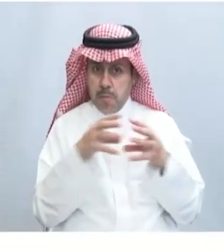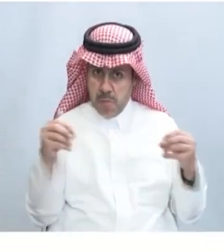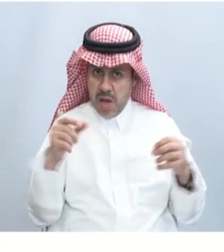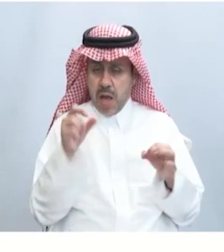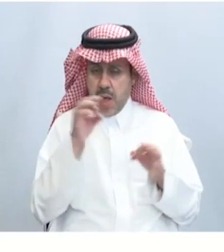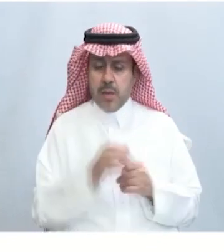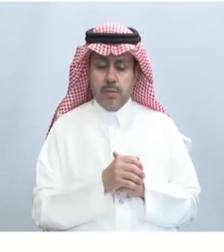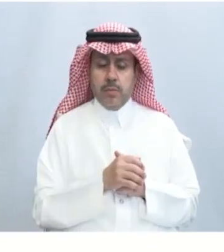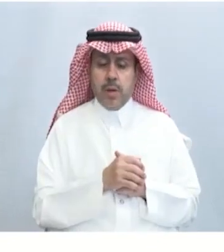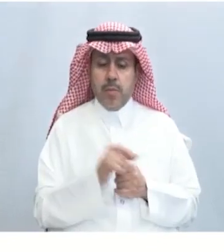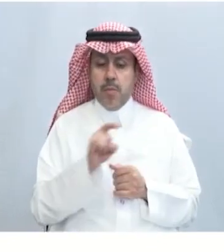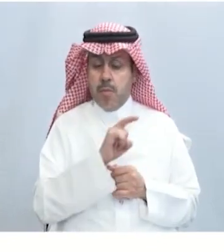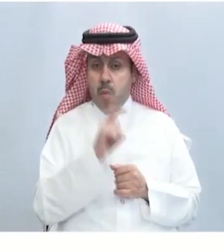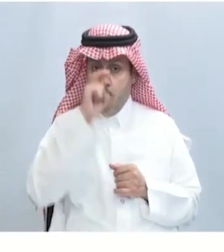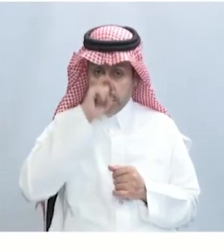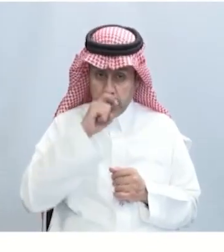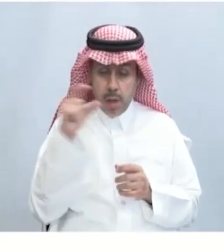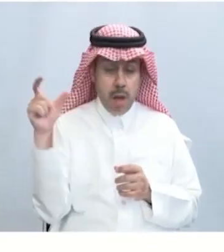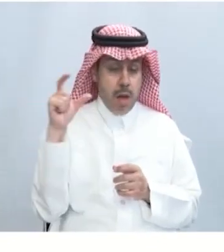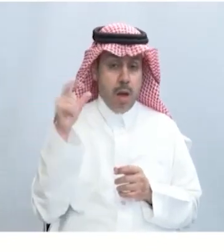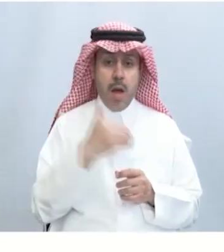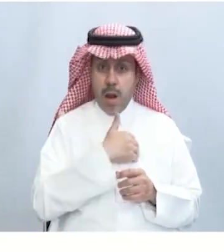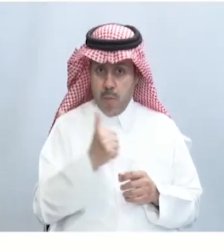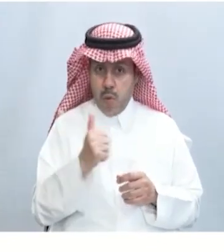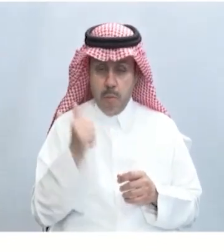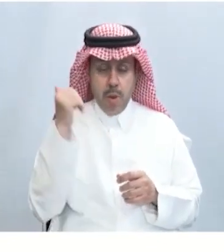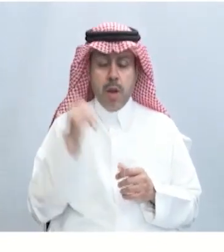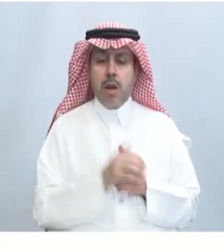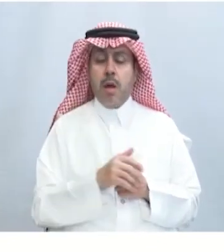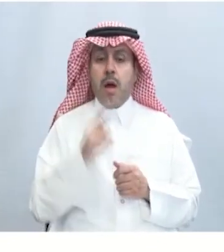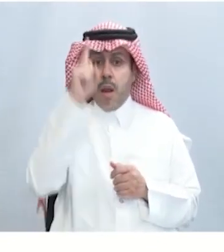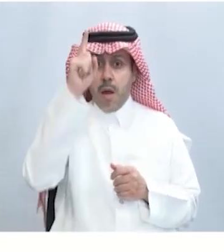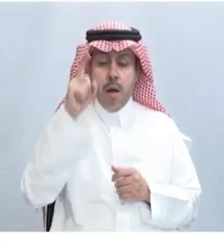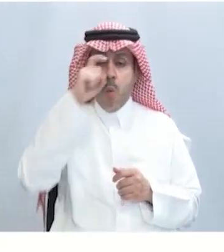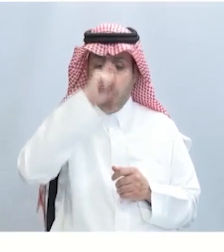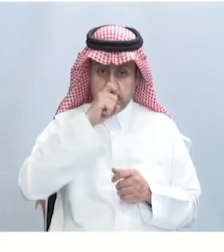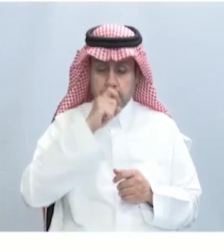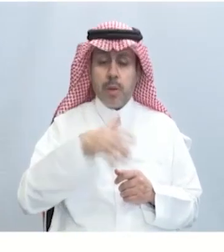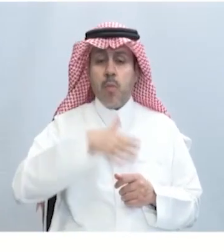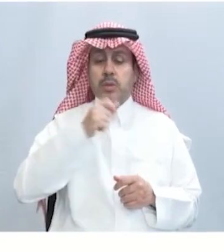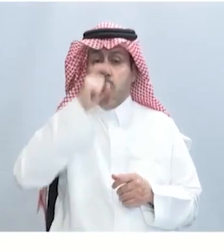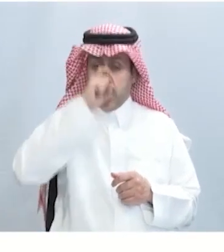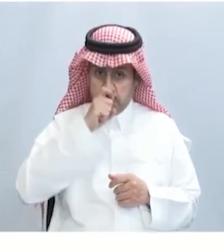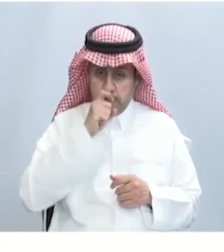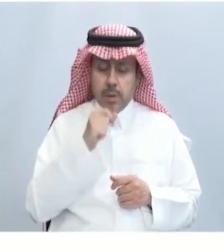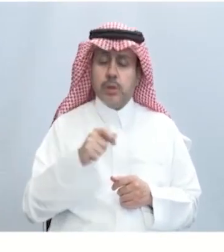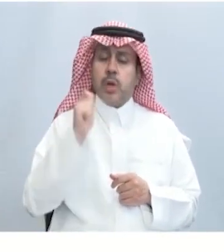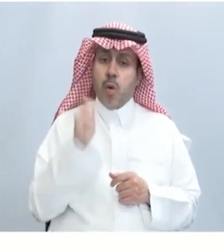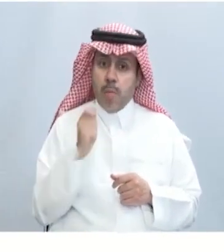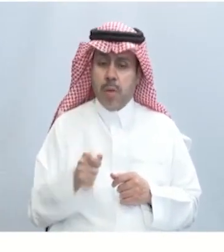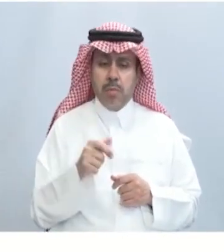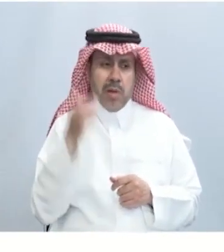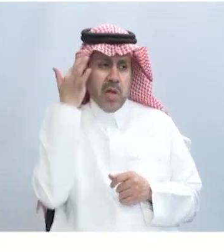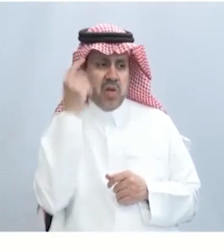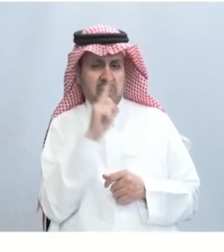لمؤمن ولا مؤمنه اذا قضى الله ورسوله امرا ماذا ان يكون لهم